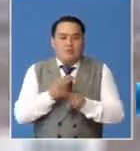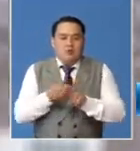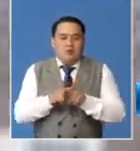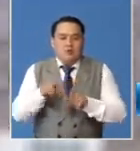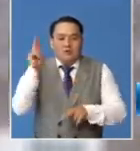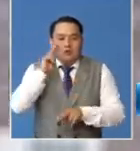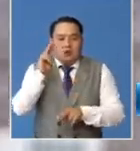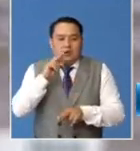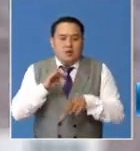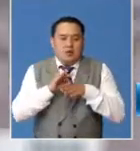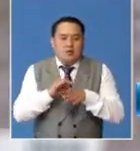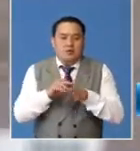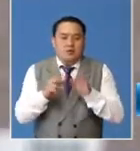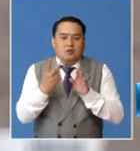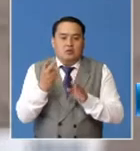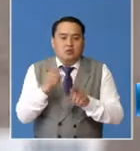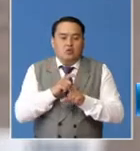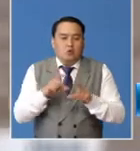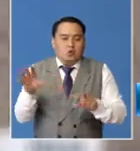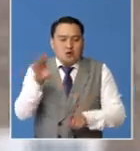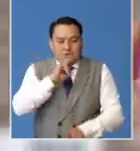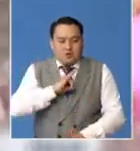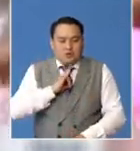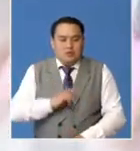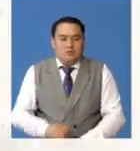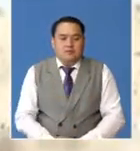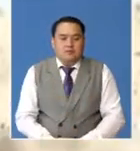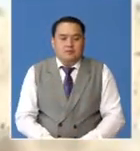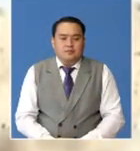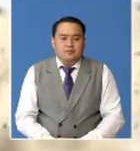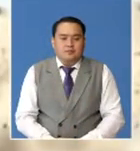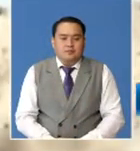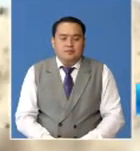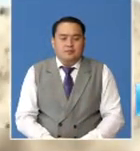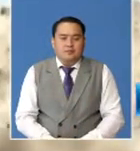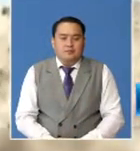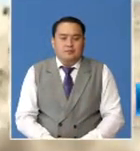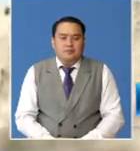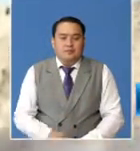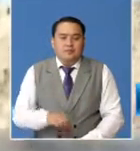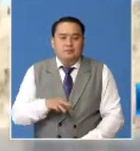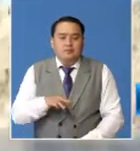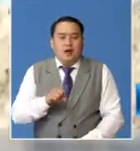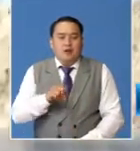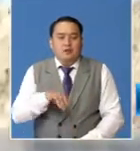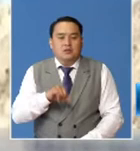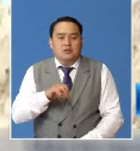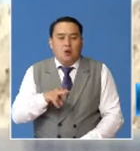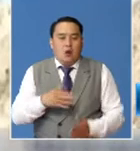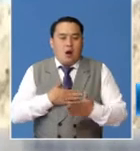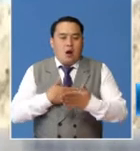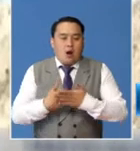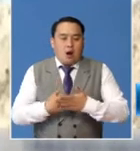занятия прошли уже в более чем 200 школах по всей стране. В Мунайлинском районе Мангистауской области